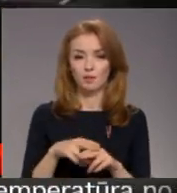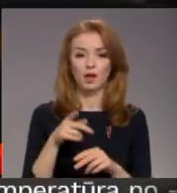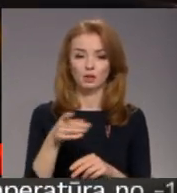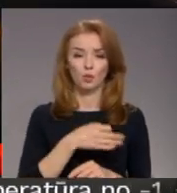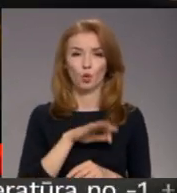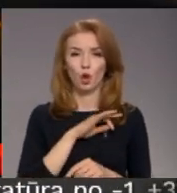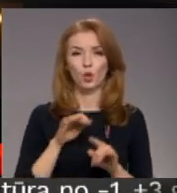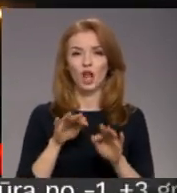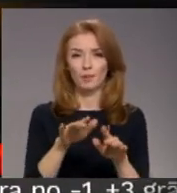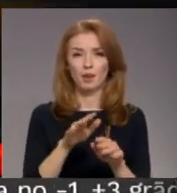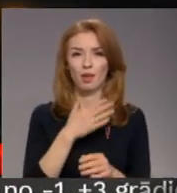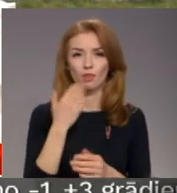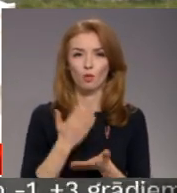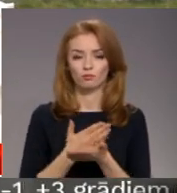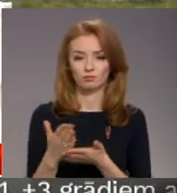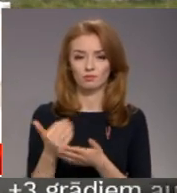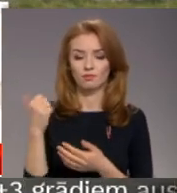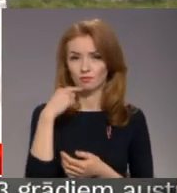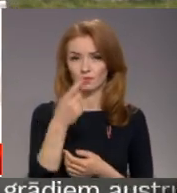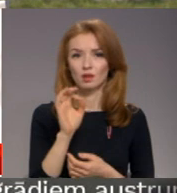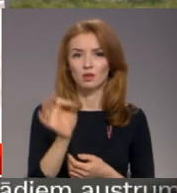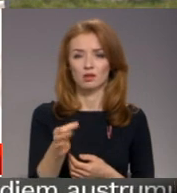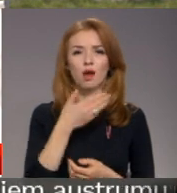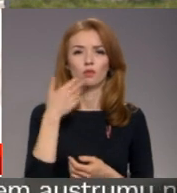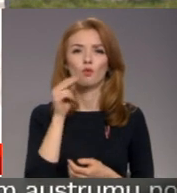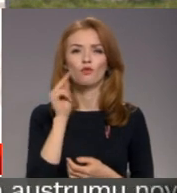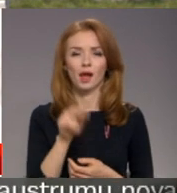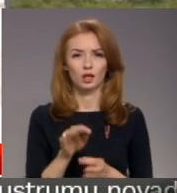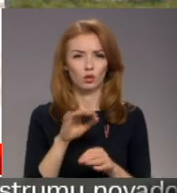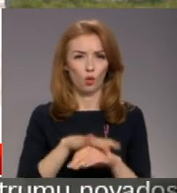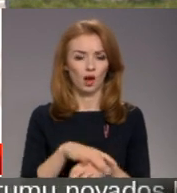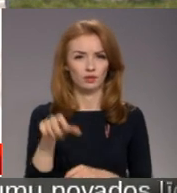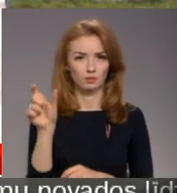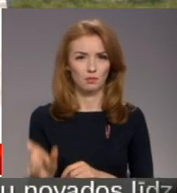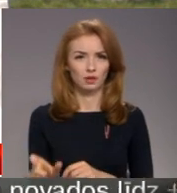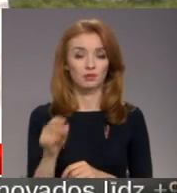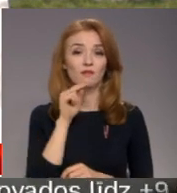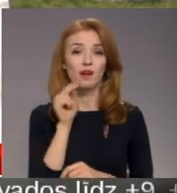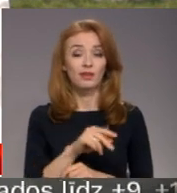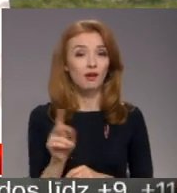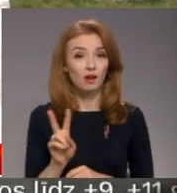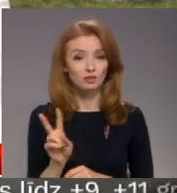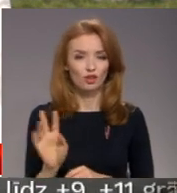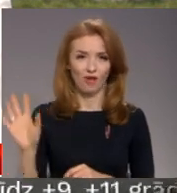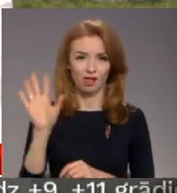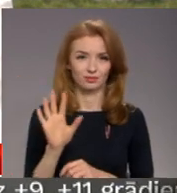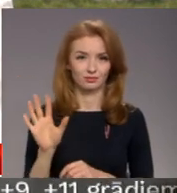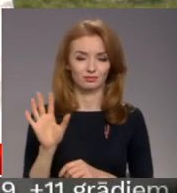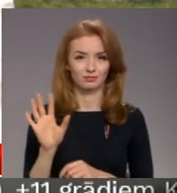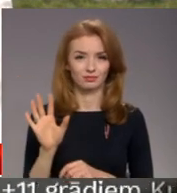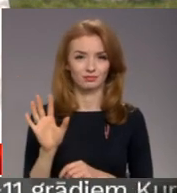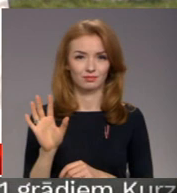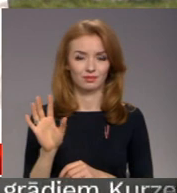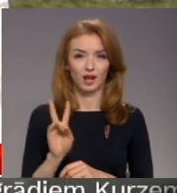darba nepilnībām. Jā, nav vainīgi konkrētas personas. Tātad ir vainīga kas? Valsts,